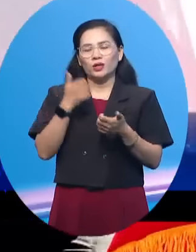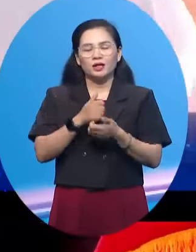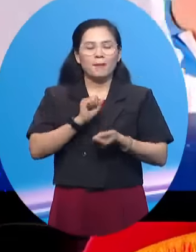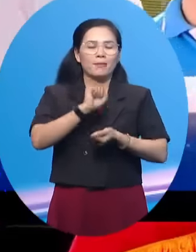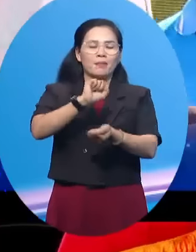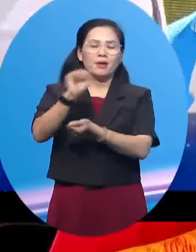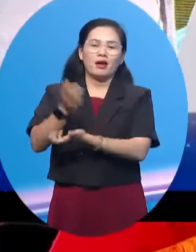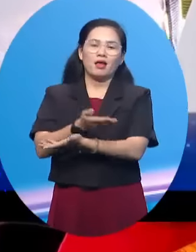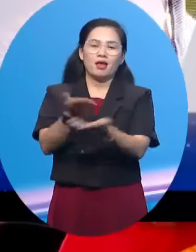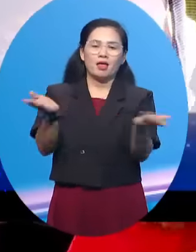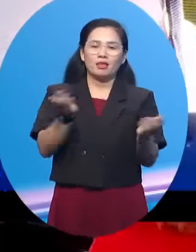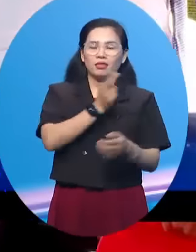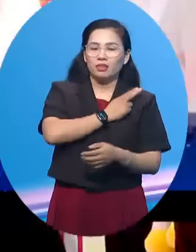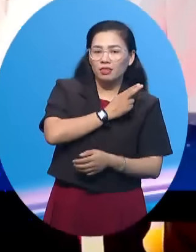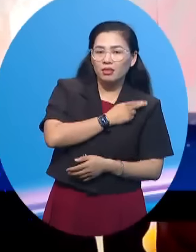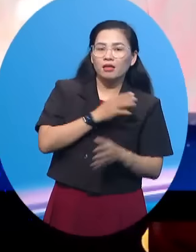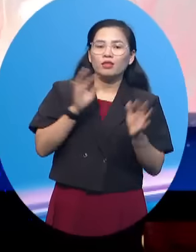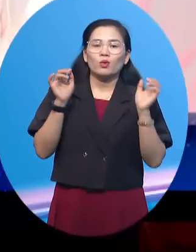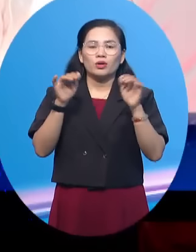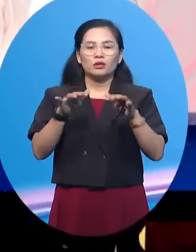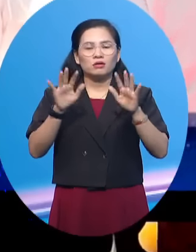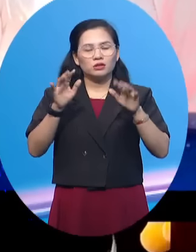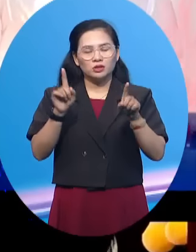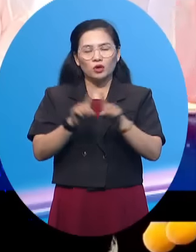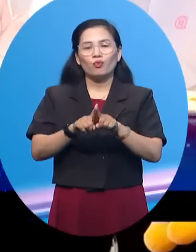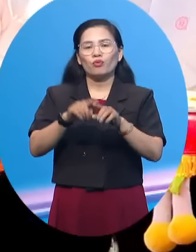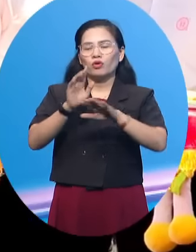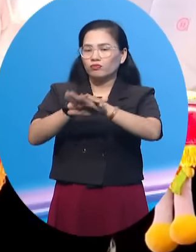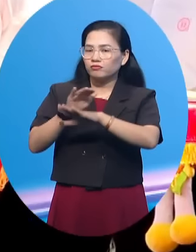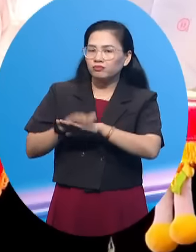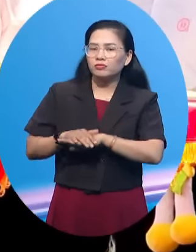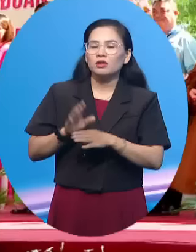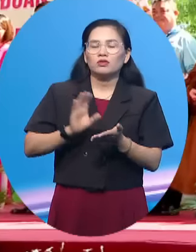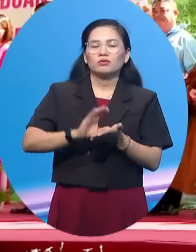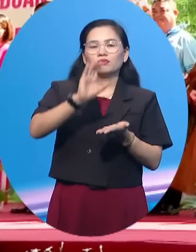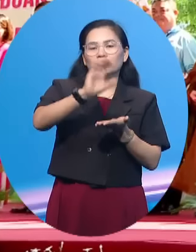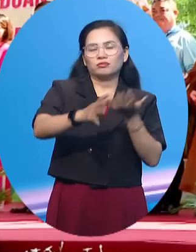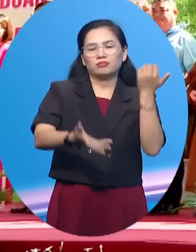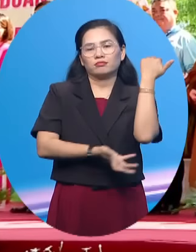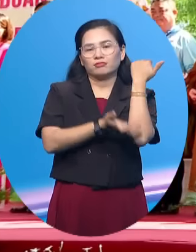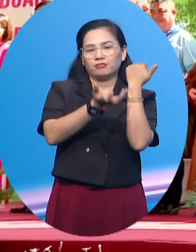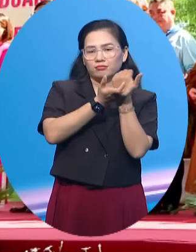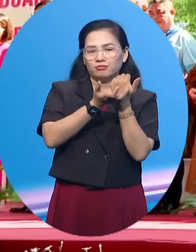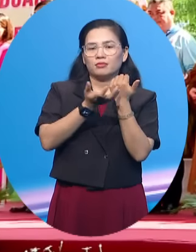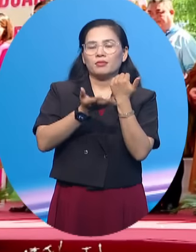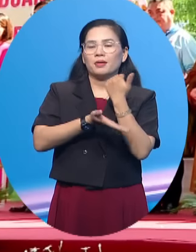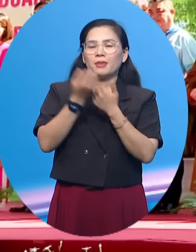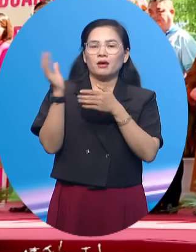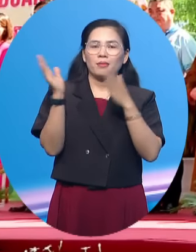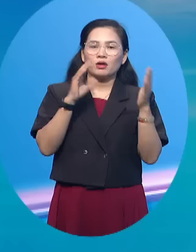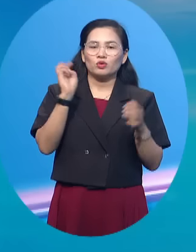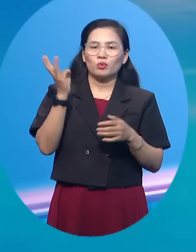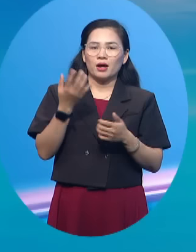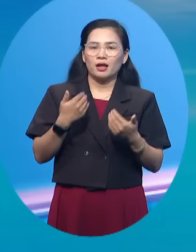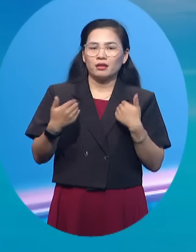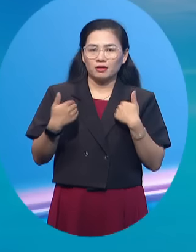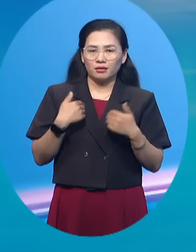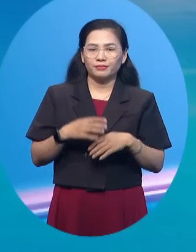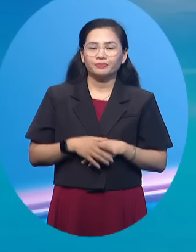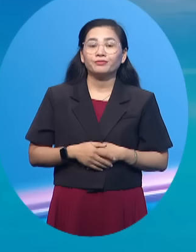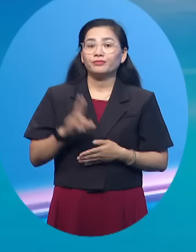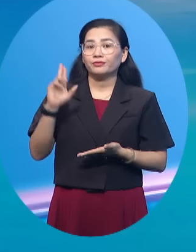bằng khen cho nhiều tập thể và cá nhân đã tích cực vận động, đóng góp hỗ trợ đồng bào miền Bắc bị thiệt hại do bão số 3 gây ra.